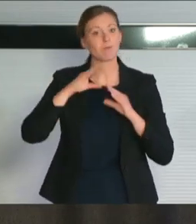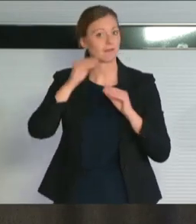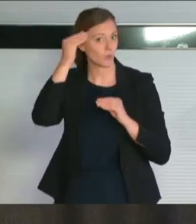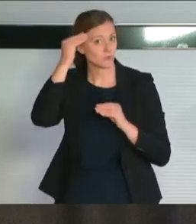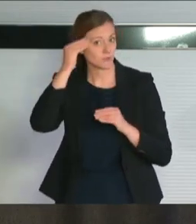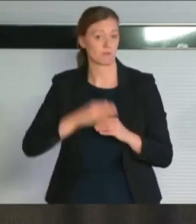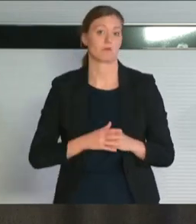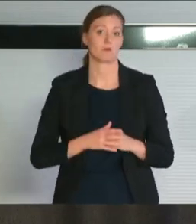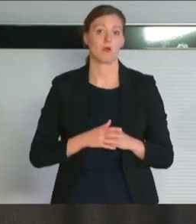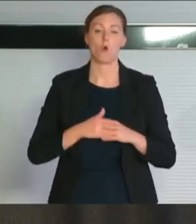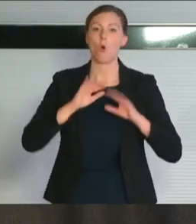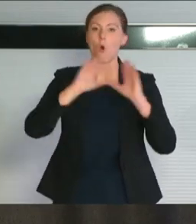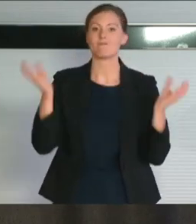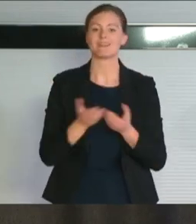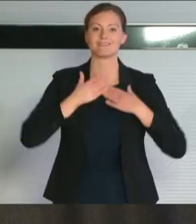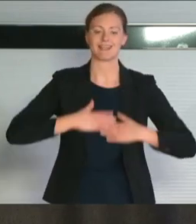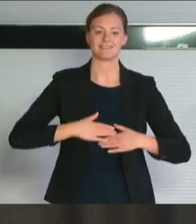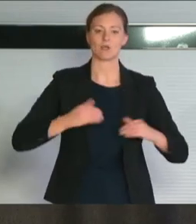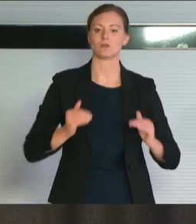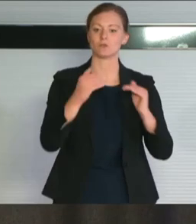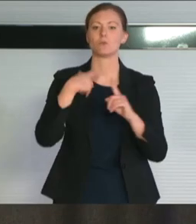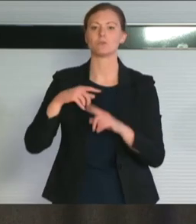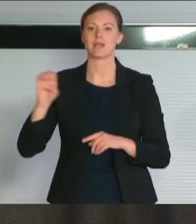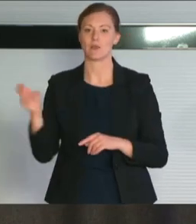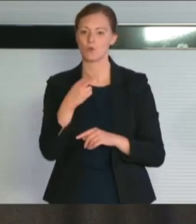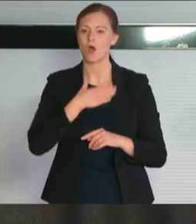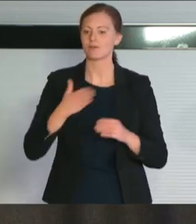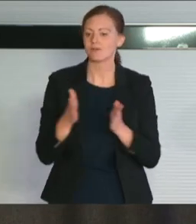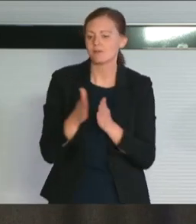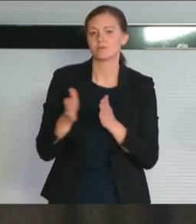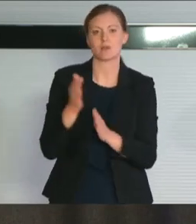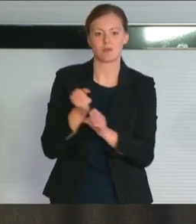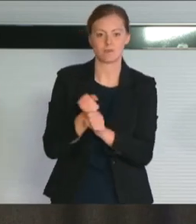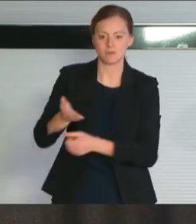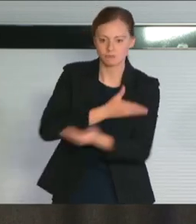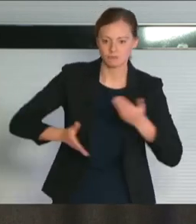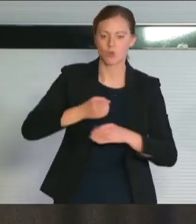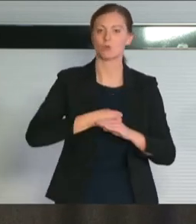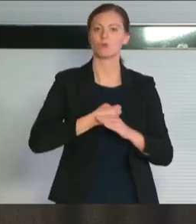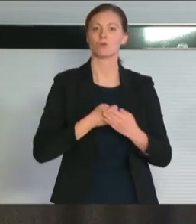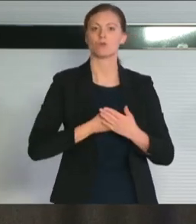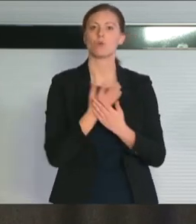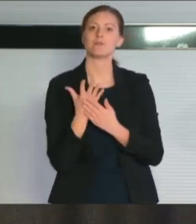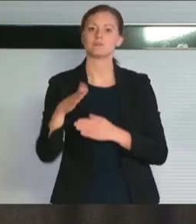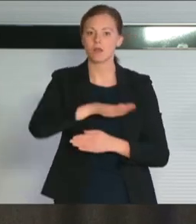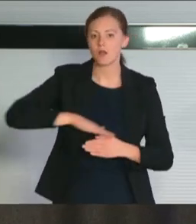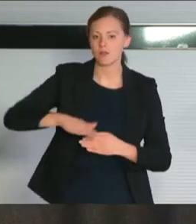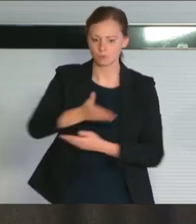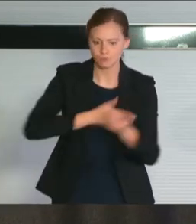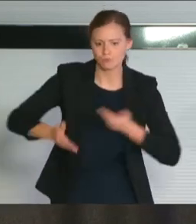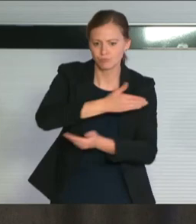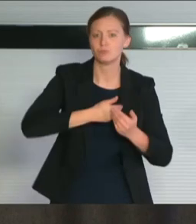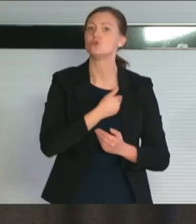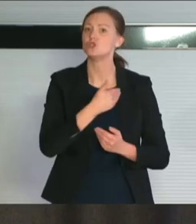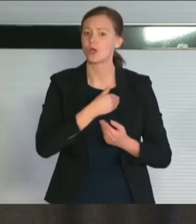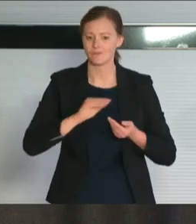tett samarbeid med Verdens helseorganisasjon og EU. Vi har hyppig informasjonsutveksling mellom de nordiske landene, og landene bistår hverandre